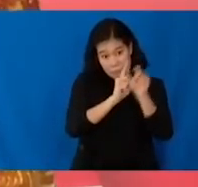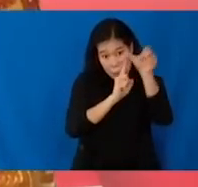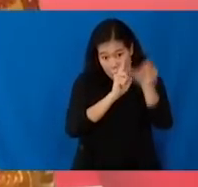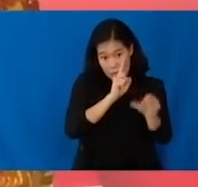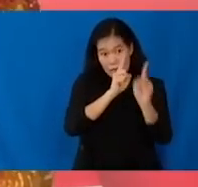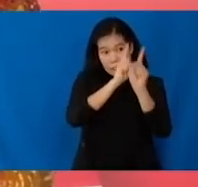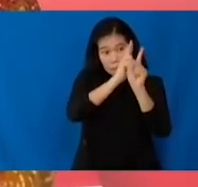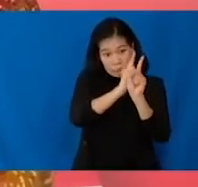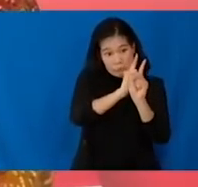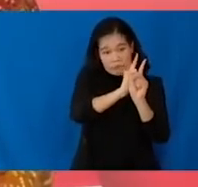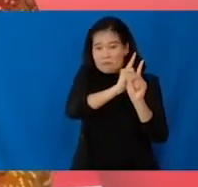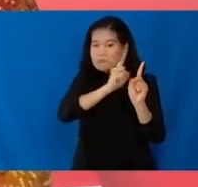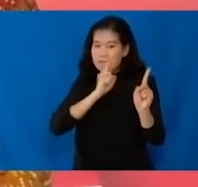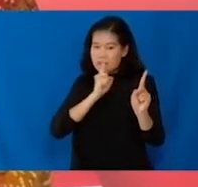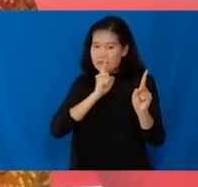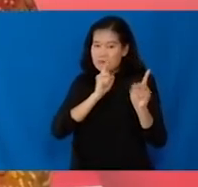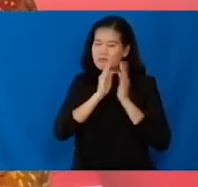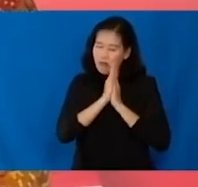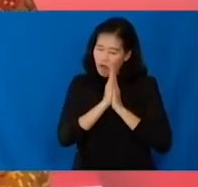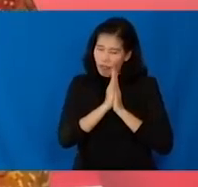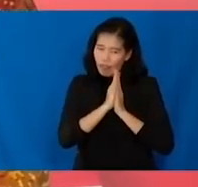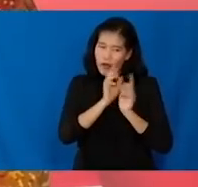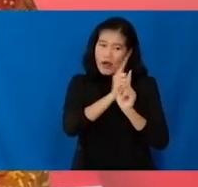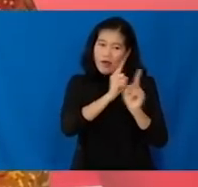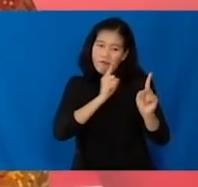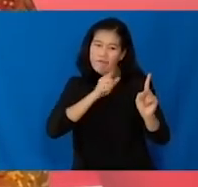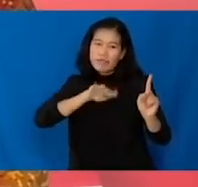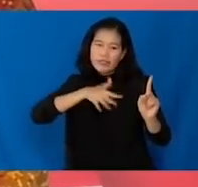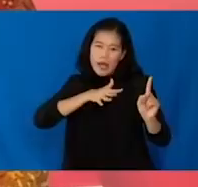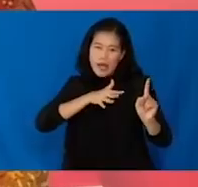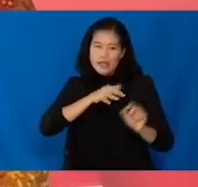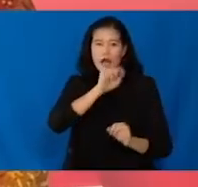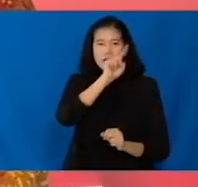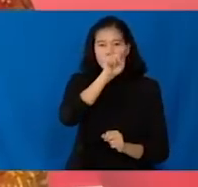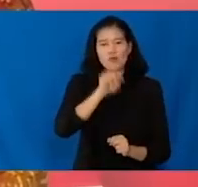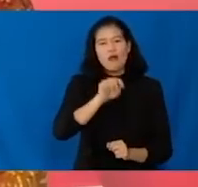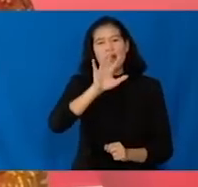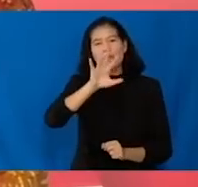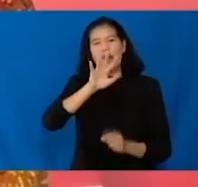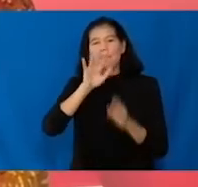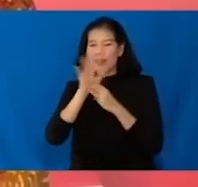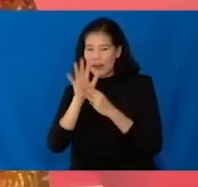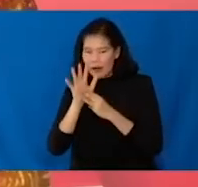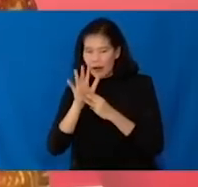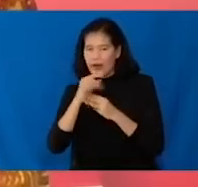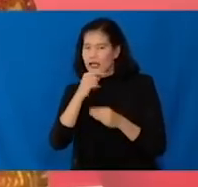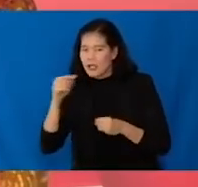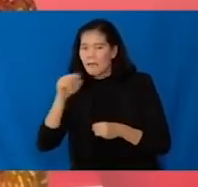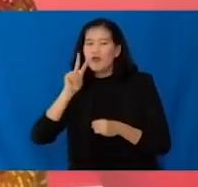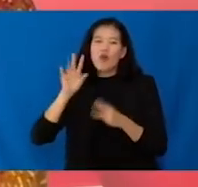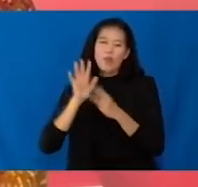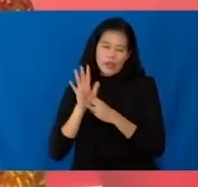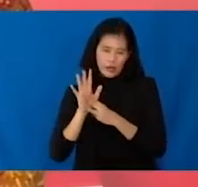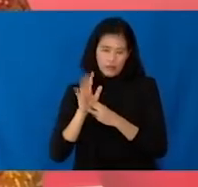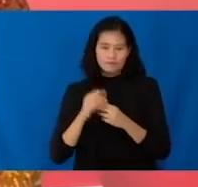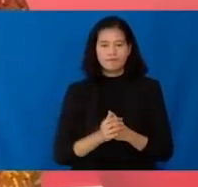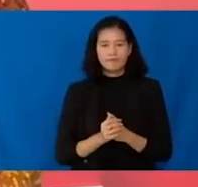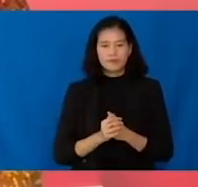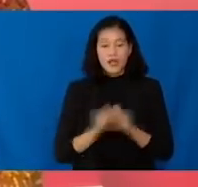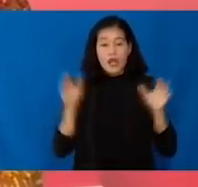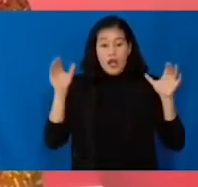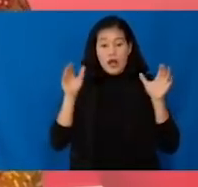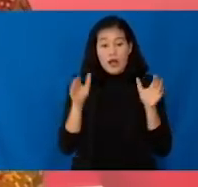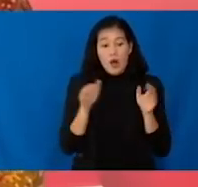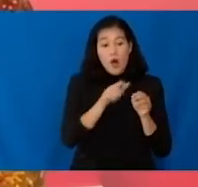lain setidak-tidaknya lebih dari satu setengah meter atau dua meter lindungi orang